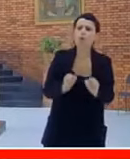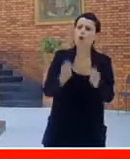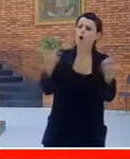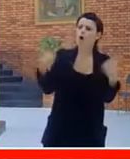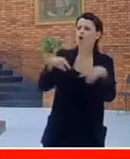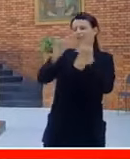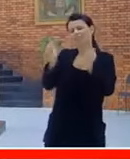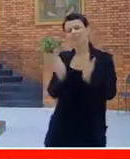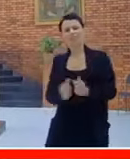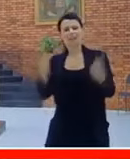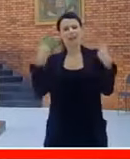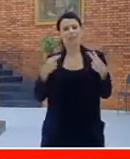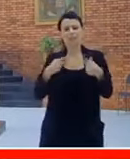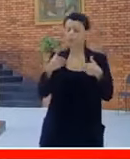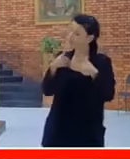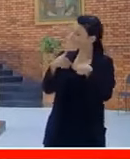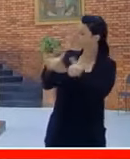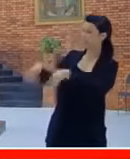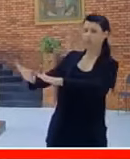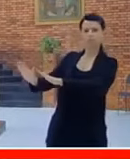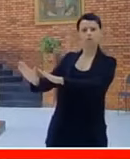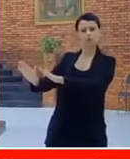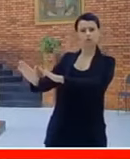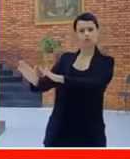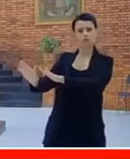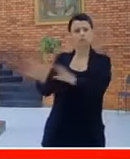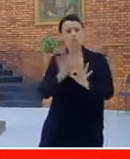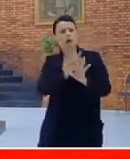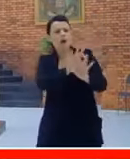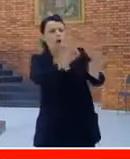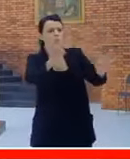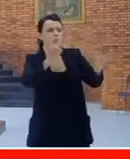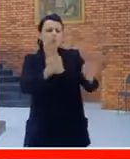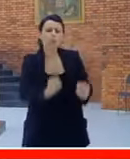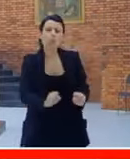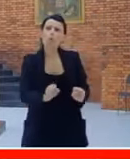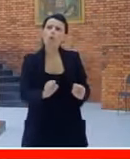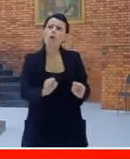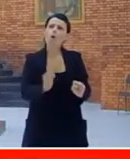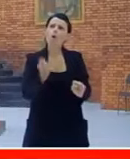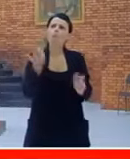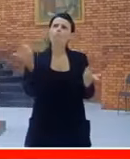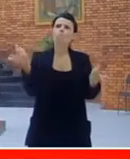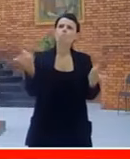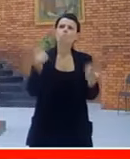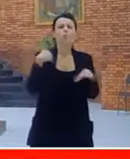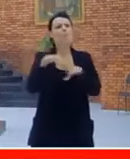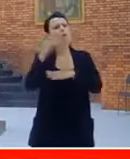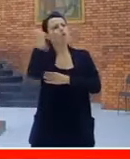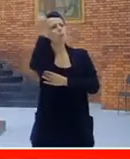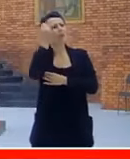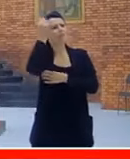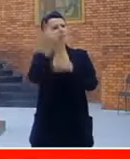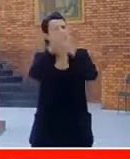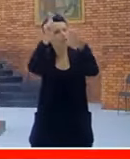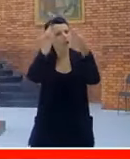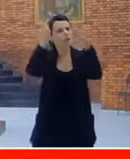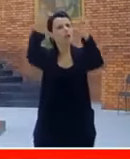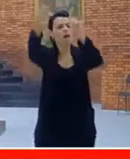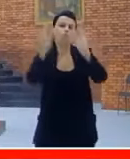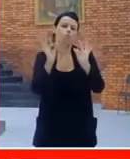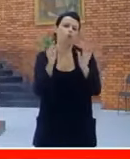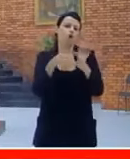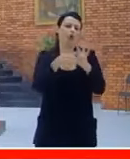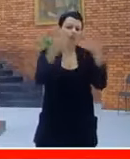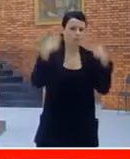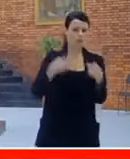certi stili di vita, per qualche altro potrebbe essere convertire un proprio modo di pensare la vita,